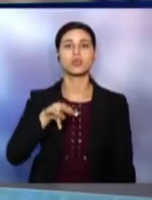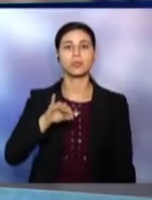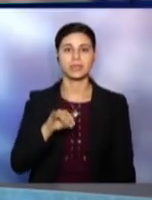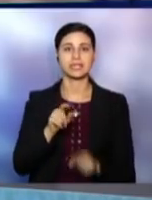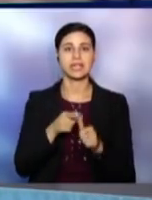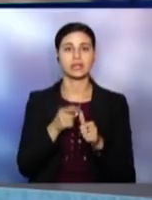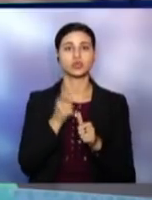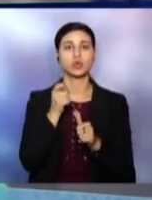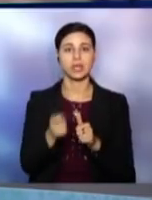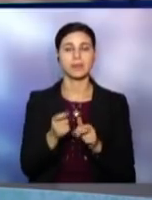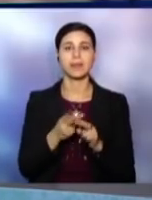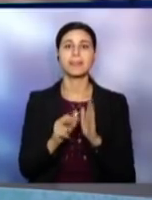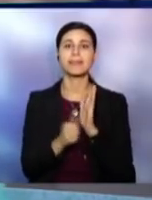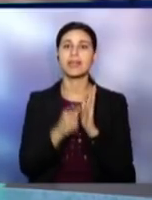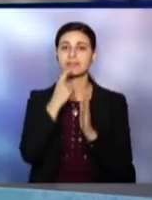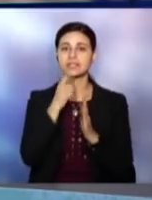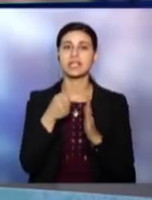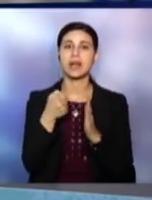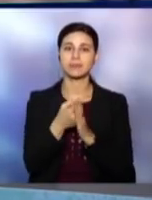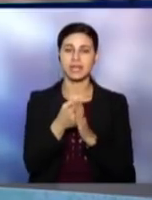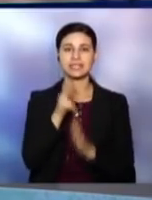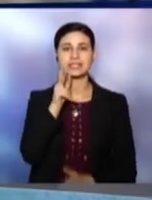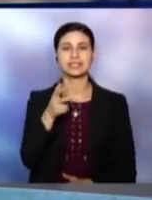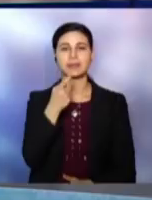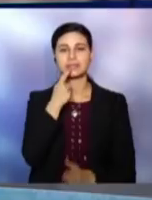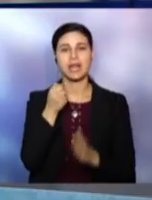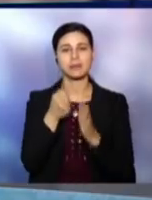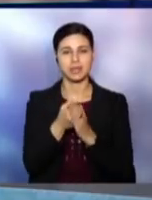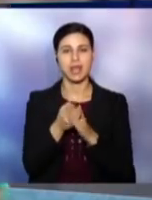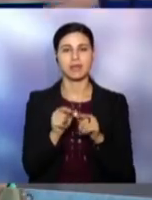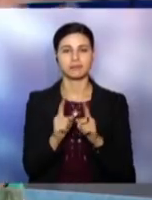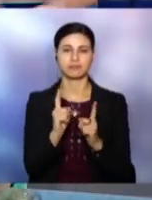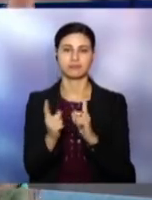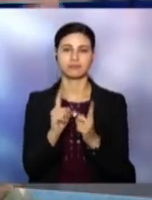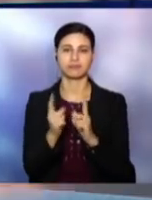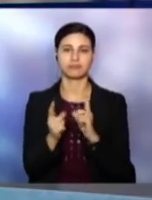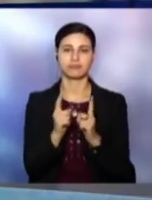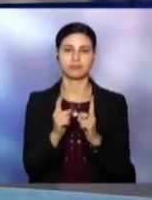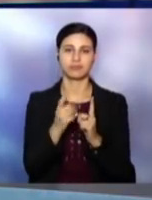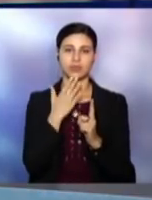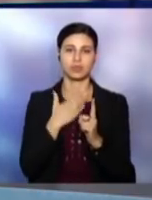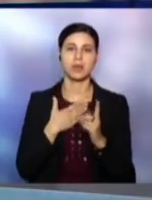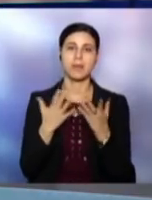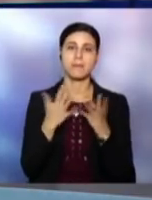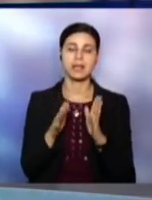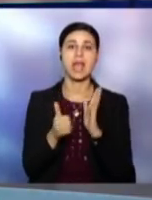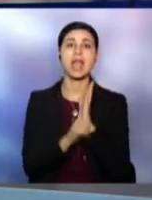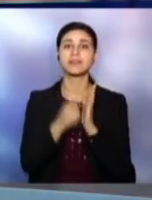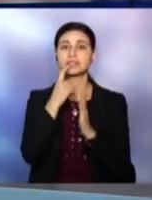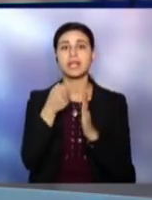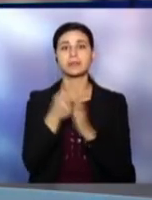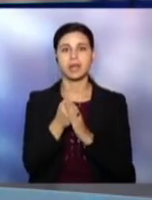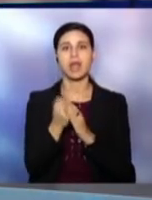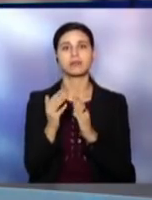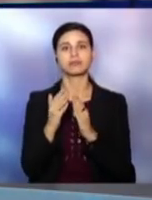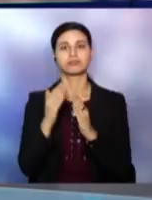ეძახიან, როგორც წესი 6 წლამდე, უპირატესად 3 წლამდე ასაკში, 6 თვიდან 3 წლამდე ასაკში არის პიკური ასაკი, 6 წლამდე შემდგომ როგორც